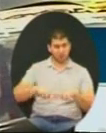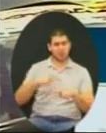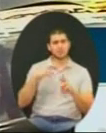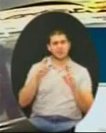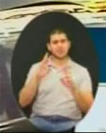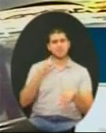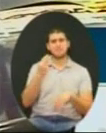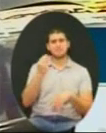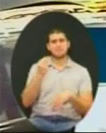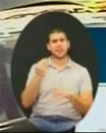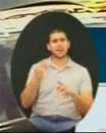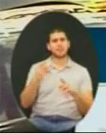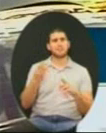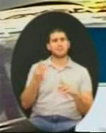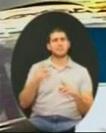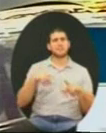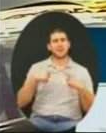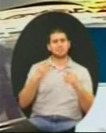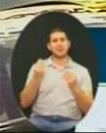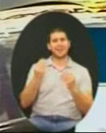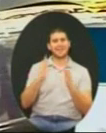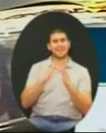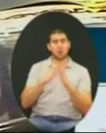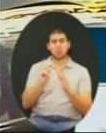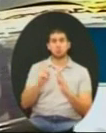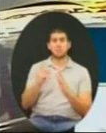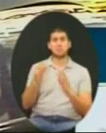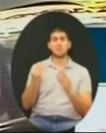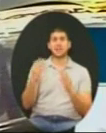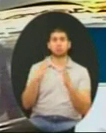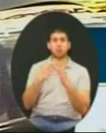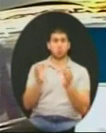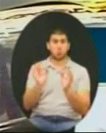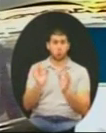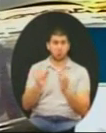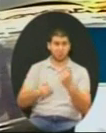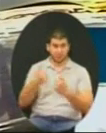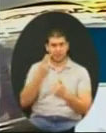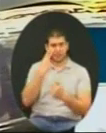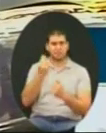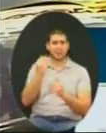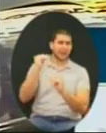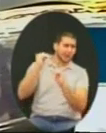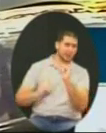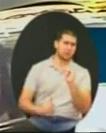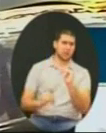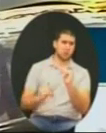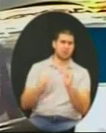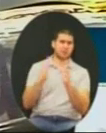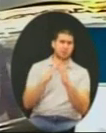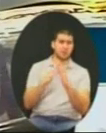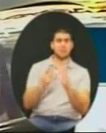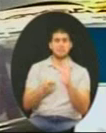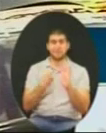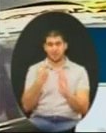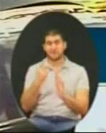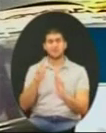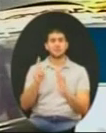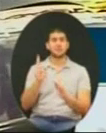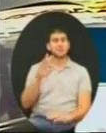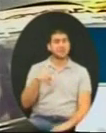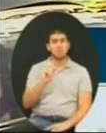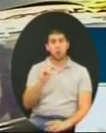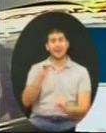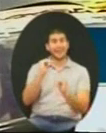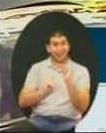מחירים במחירי הדיור, כך שגם מי שלא משתתף במחירי המשתכן, יראה ירידות במחירי הדיור, פעם אחת, ופעם שנייה. אם לא לפחות